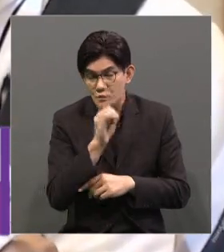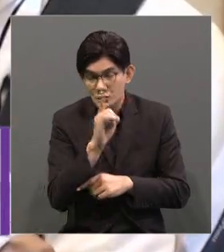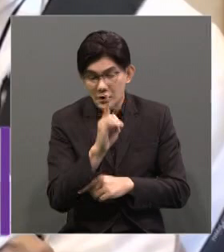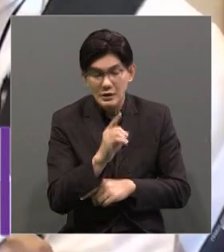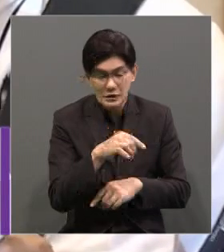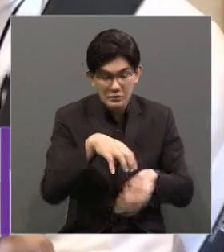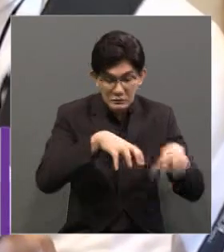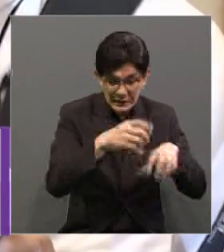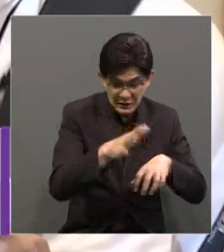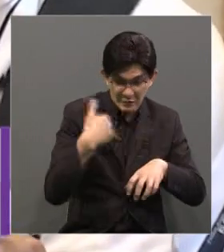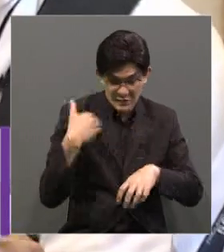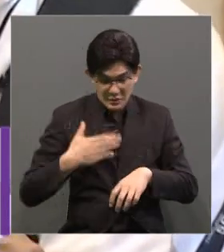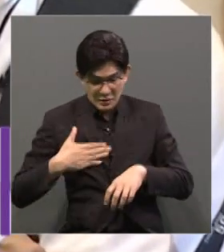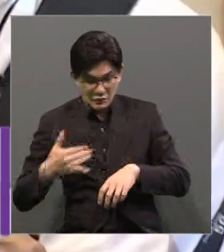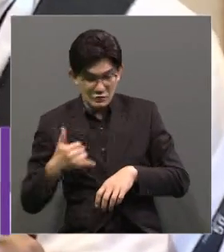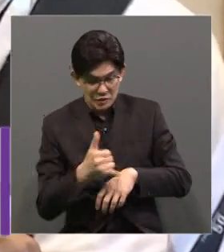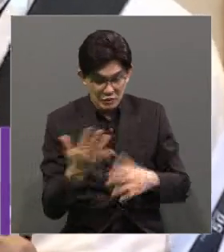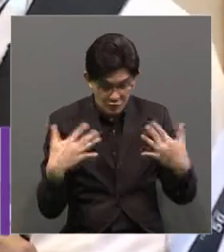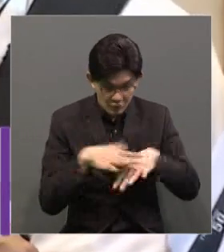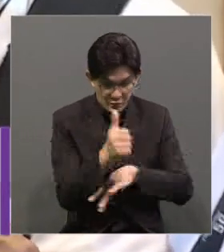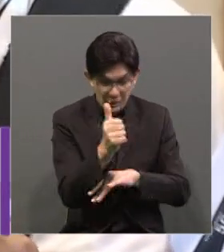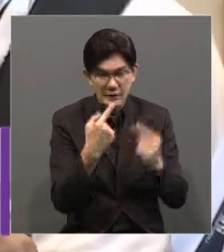ได้ในงานต่างๆครับแต่อย่าไป